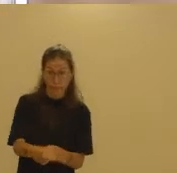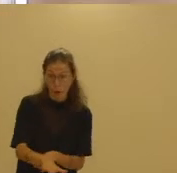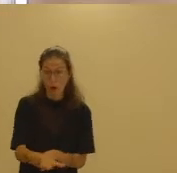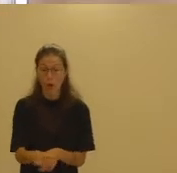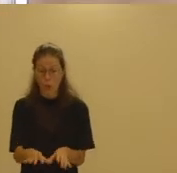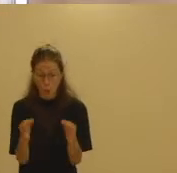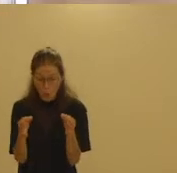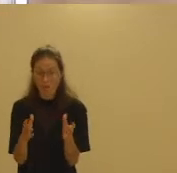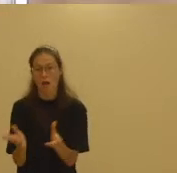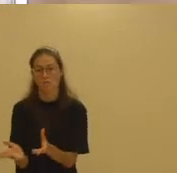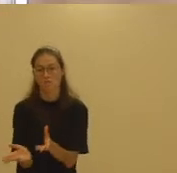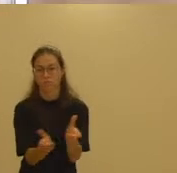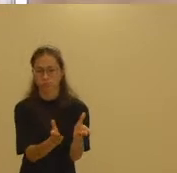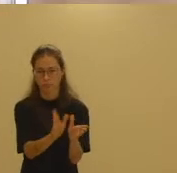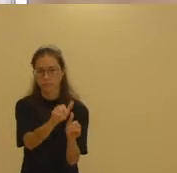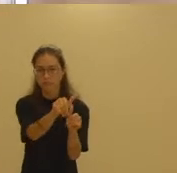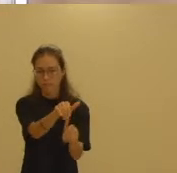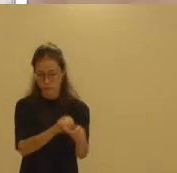les vétérinaires.